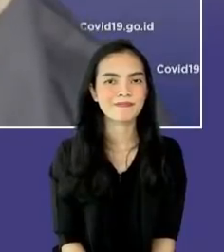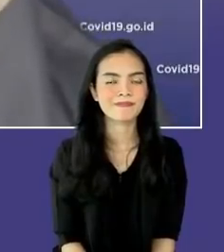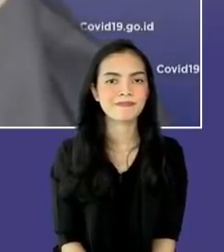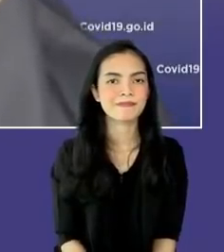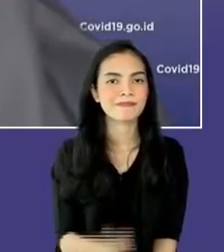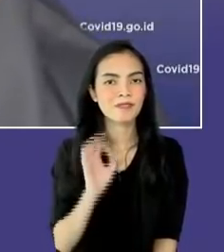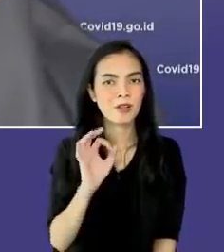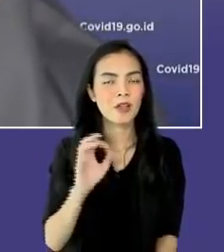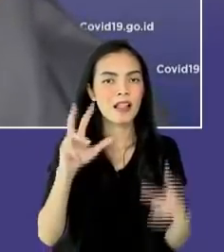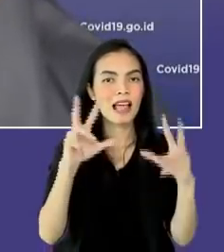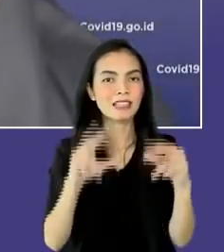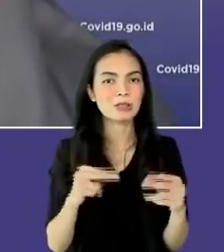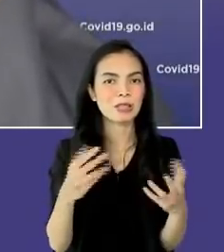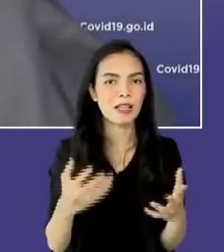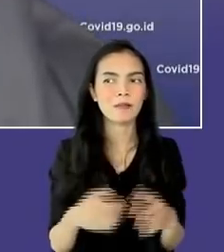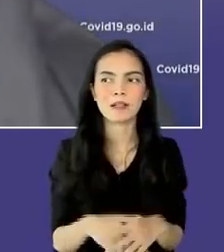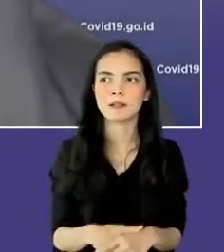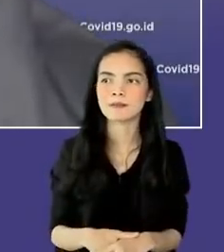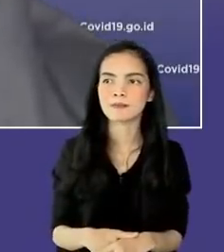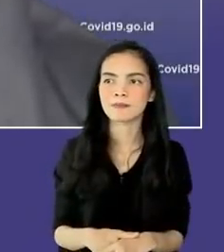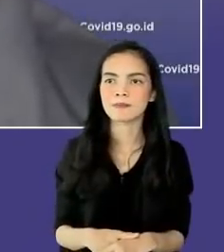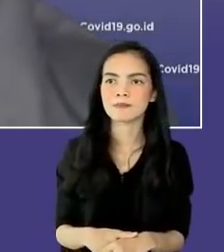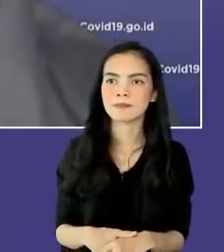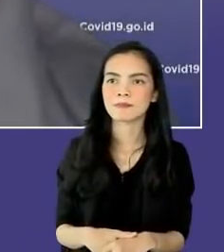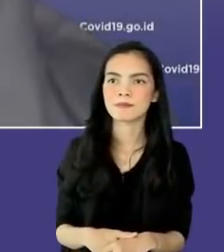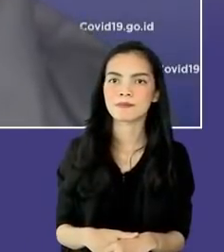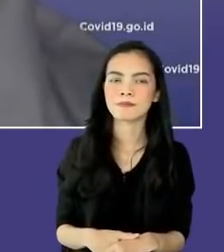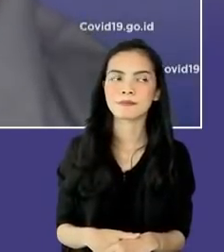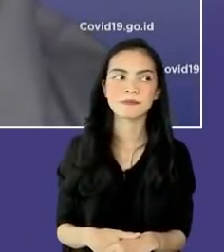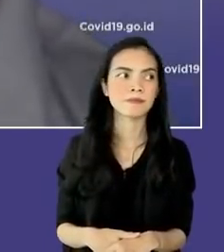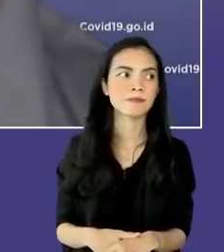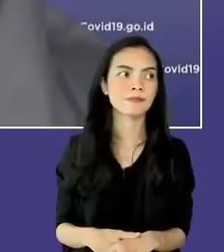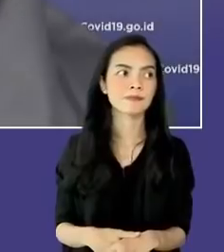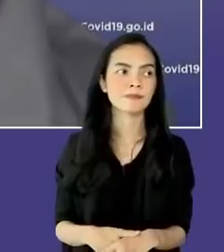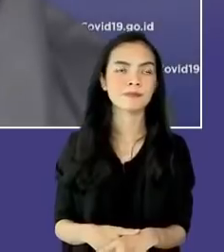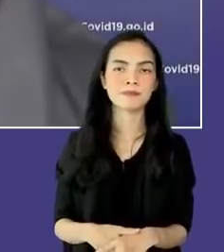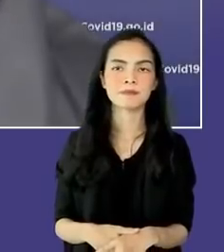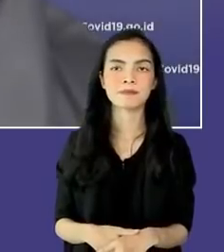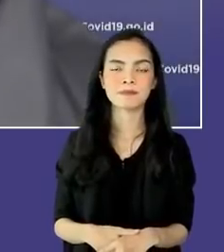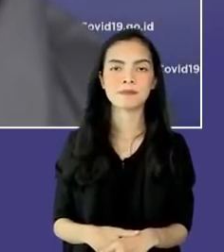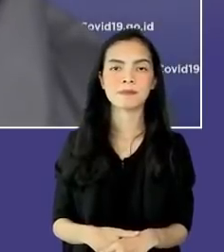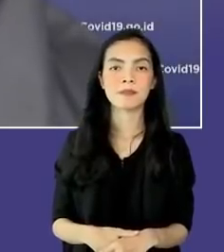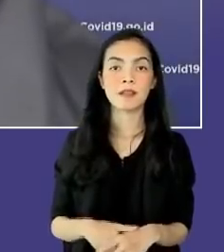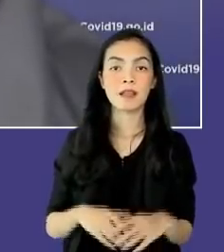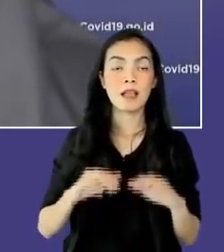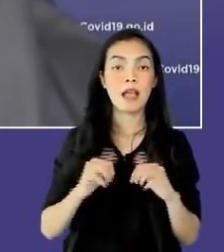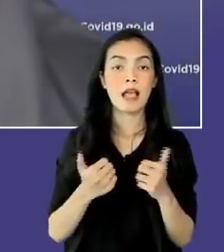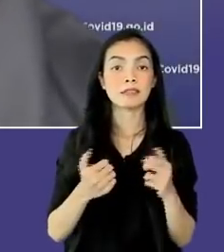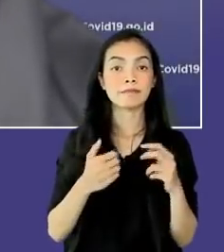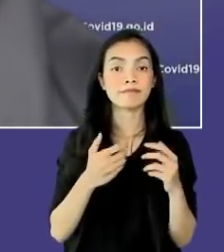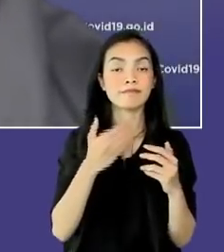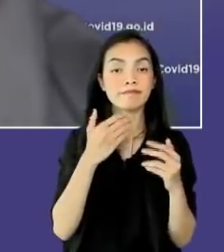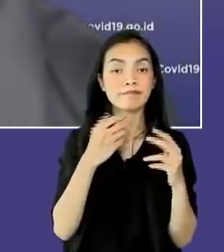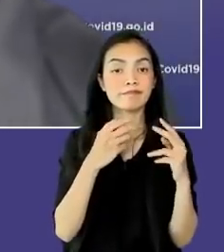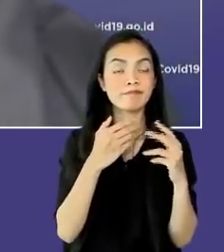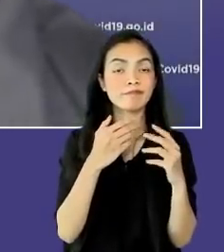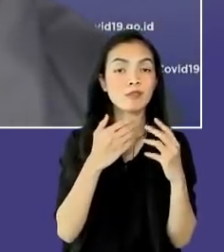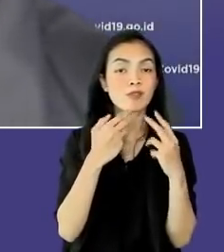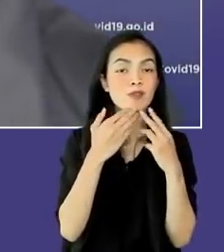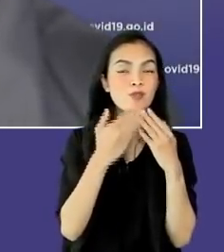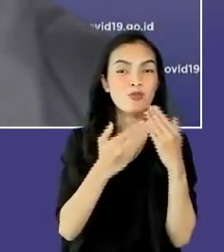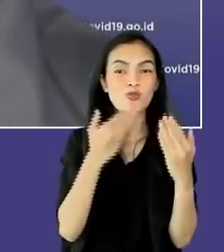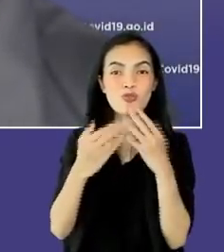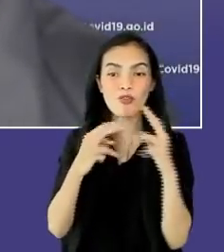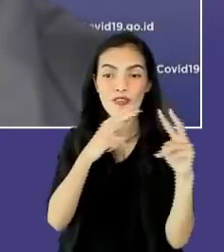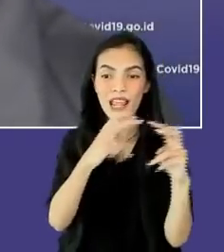Baik, Dokter Dewi, lanjutnya apa nih? Kita lanjut, jadi di sini selanjutnya ini juga hasil dari survei, slide selanjutnya